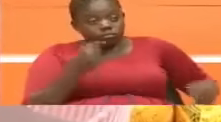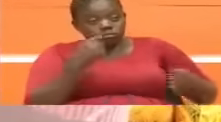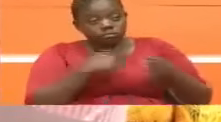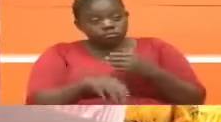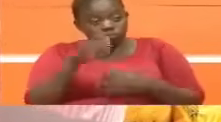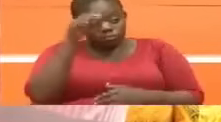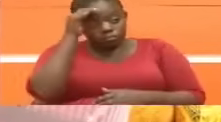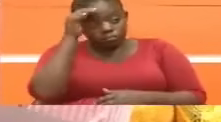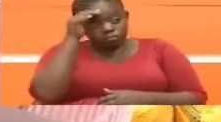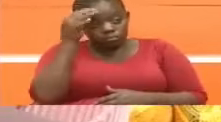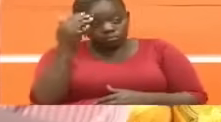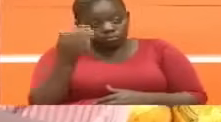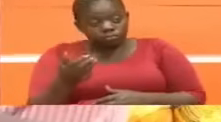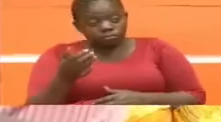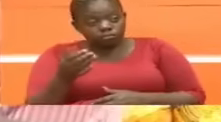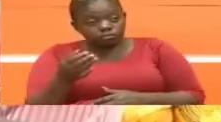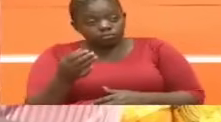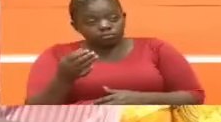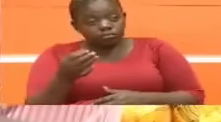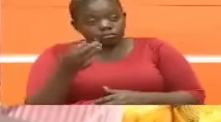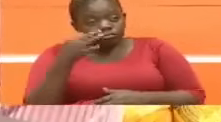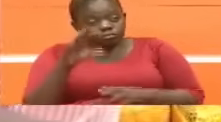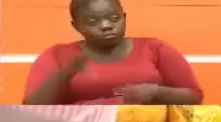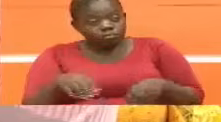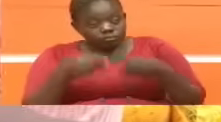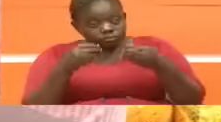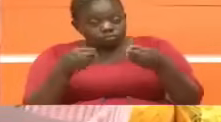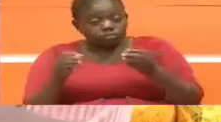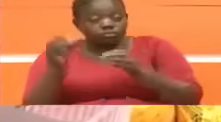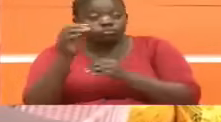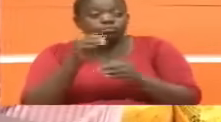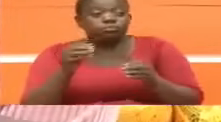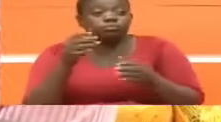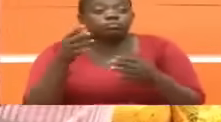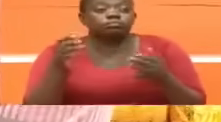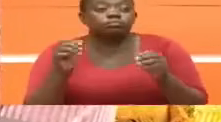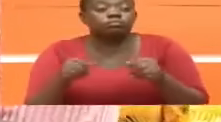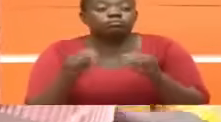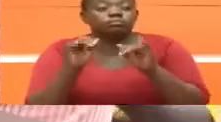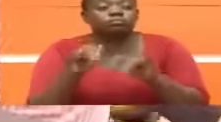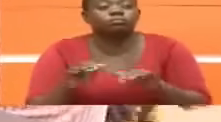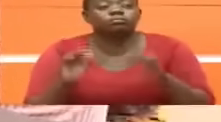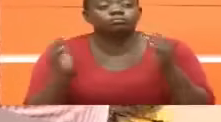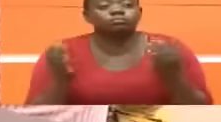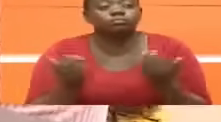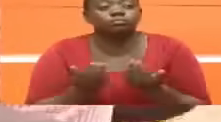kuba abaana ke ndiva ndi kunoonyanga mpiso naye naawe tojja kubeera ku nsi.